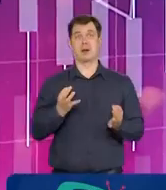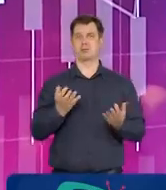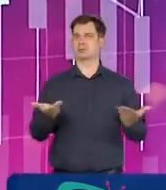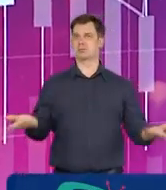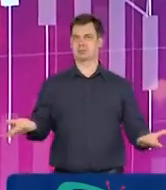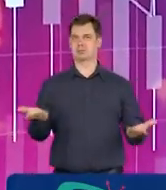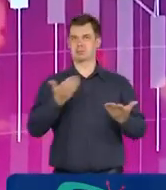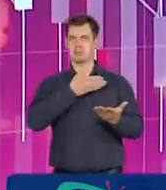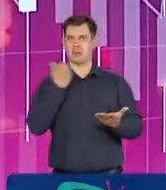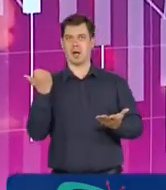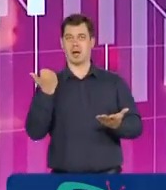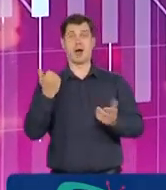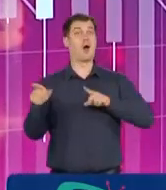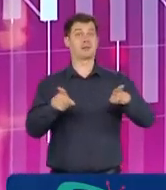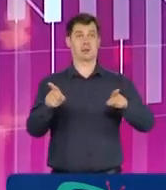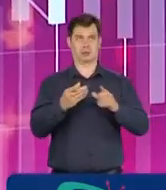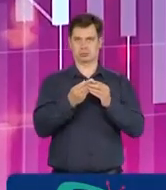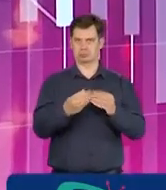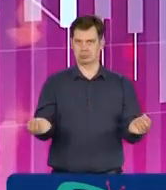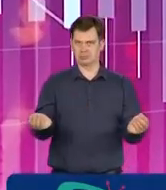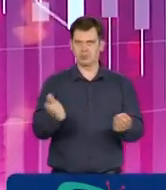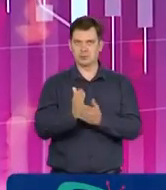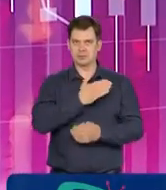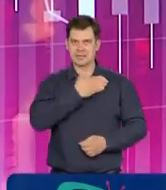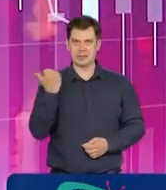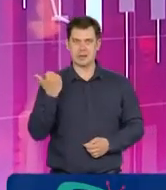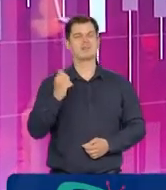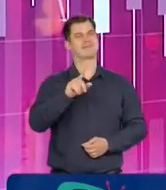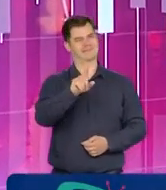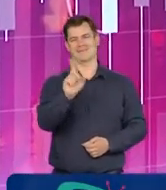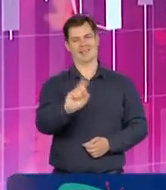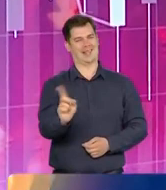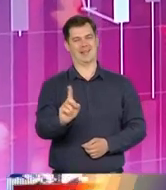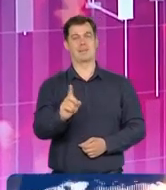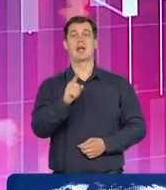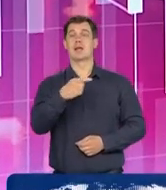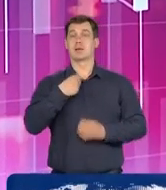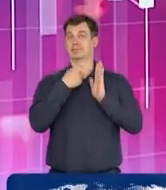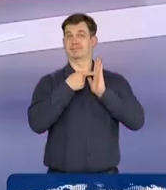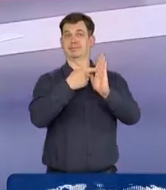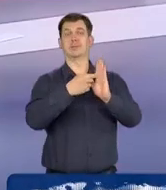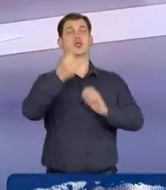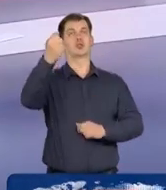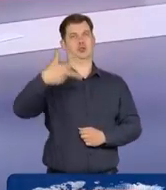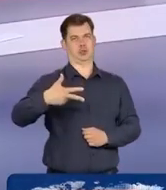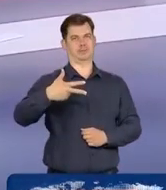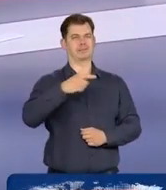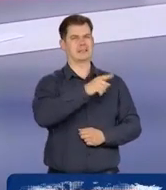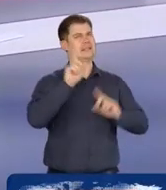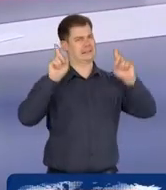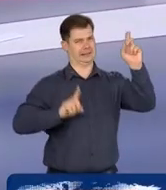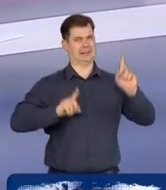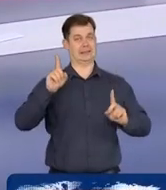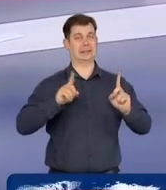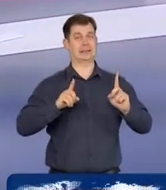natomiast to nie jest znaczy do końca tak całkiem mogą państwo o tym zdaniu zapomnieć teraz chciałem państwu pokazać takie sytuacje które wolą nadzieję